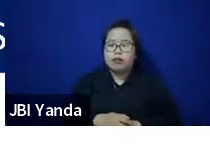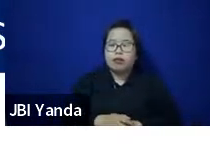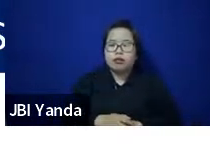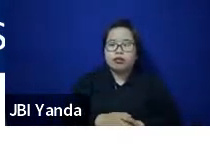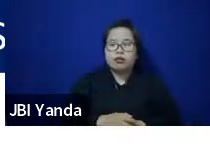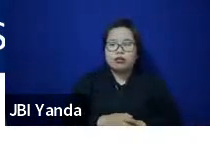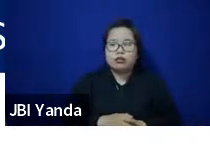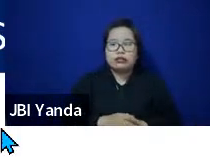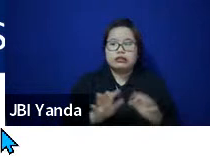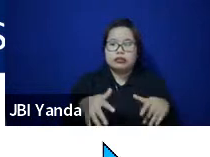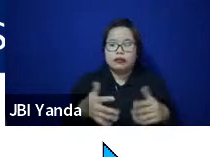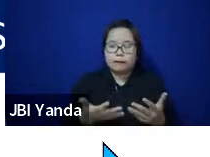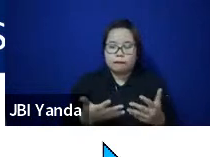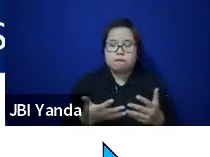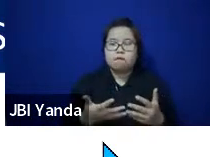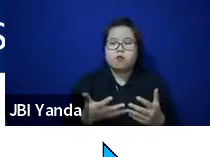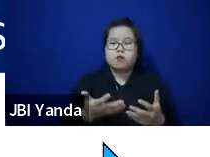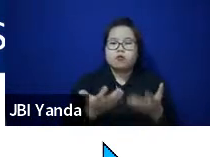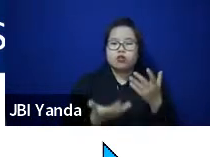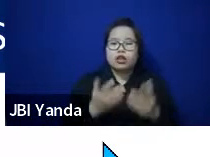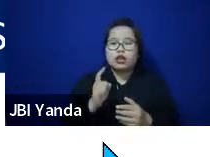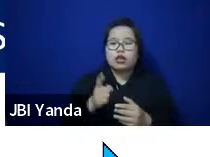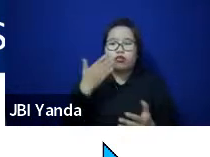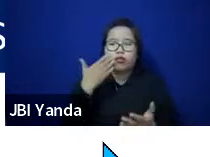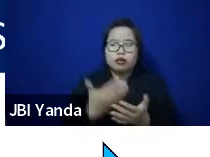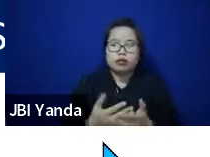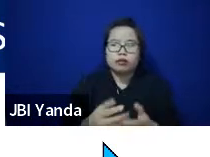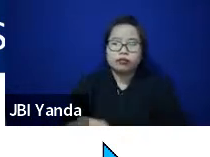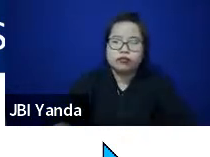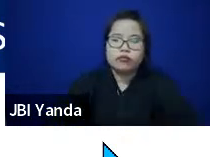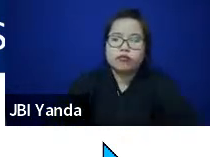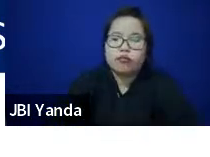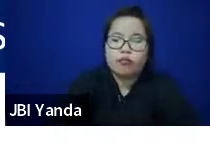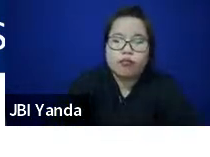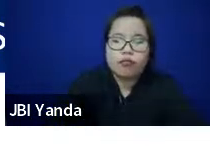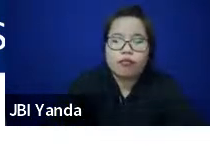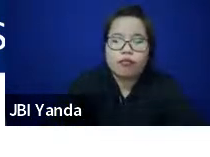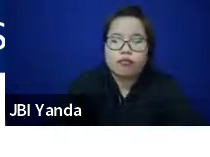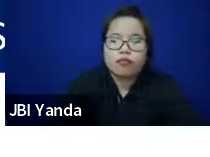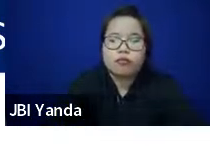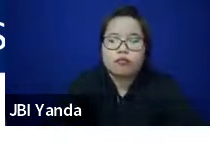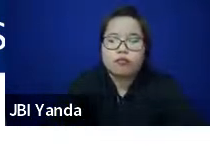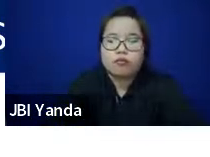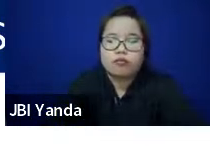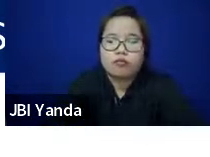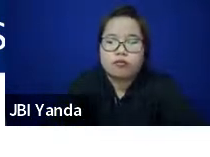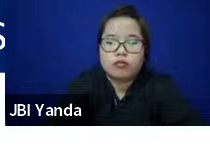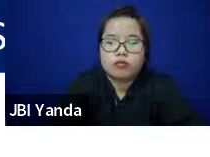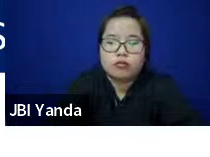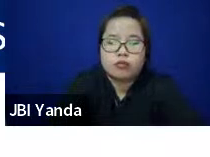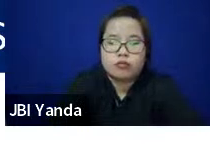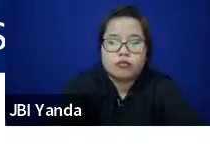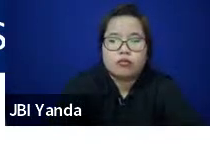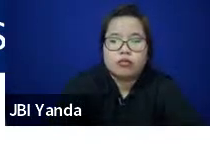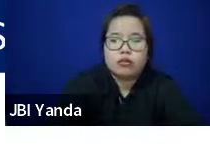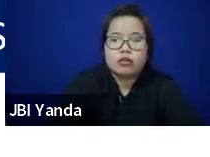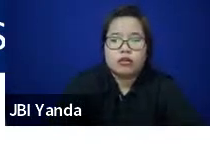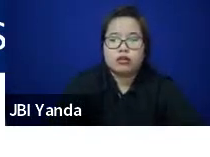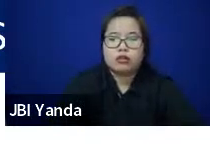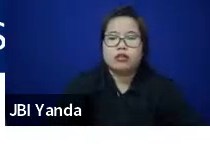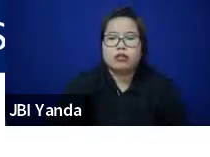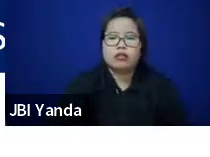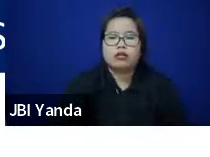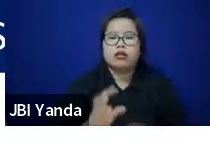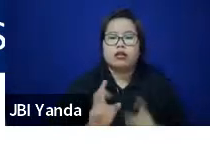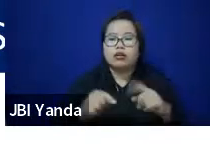maka beberapa fakta ya. Jadi ada 8 hal yang saya coba catat. Jadi yang pertama tentang data dan screening